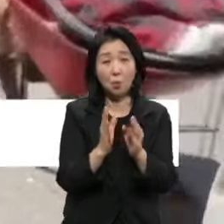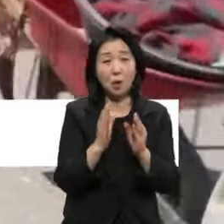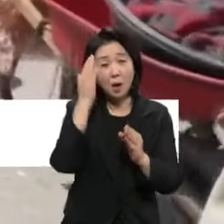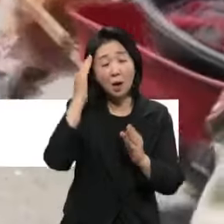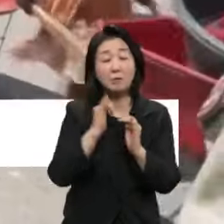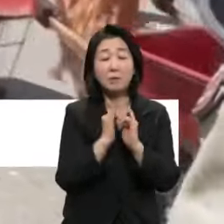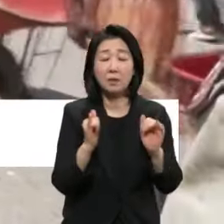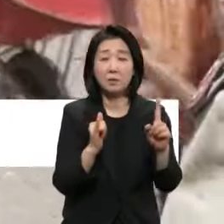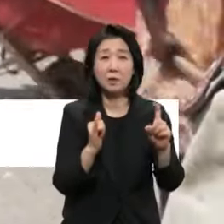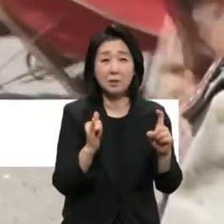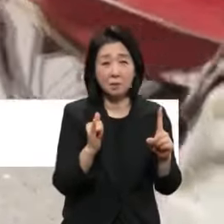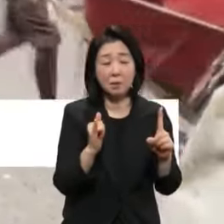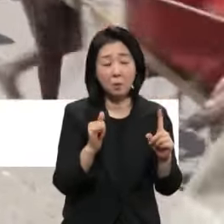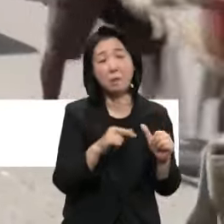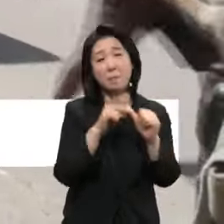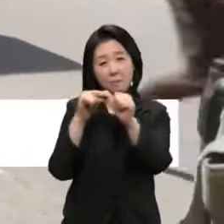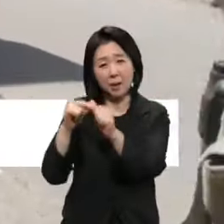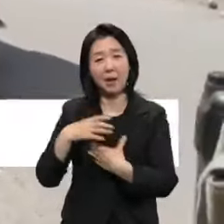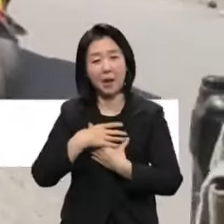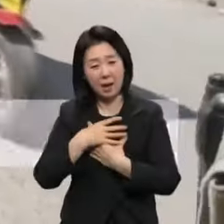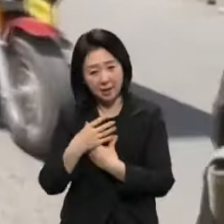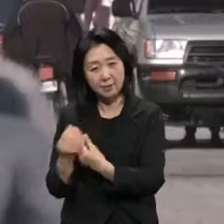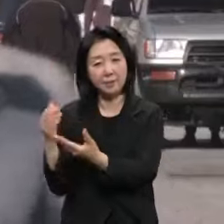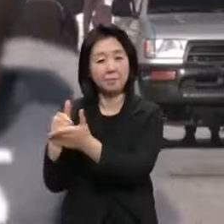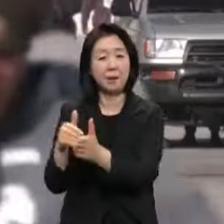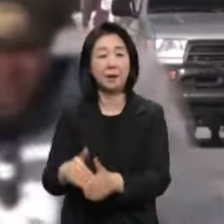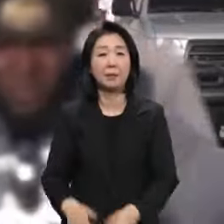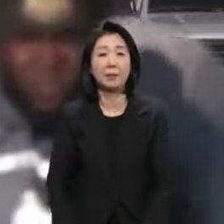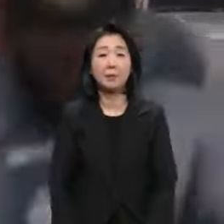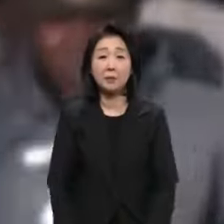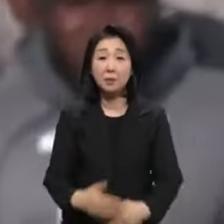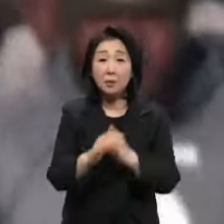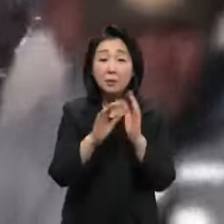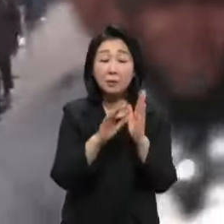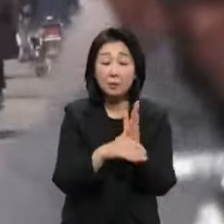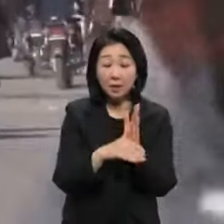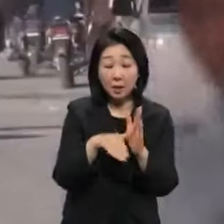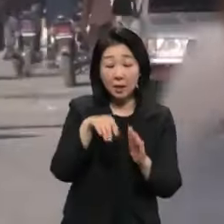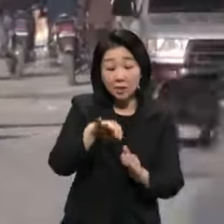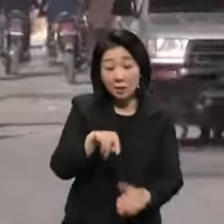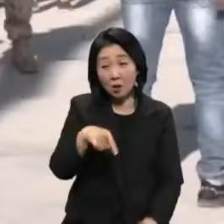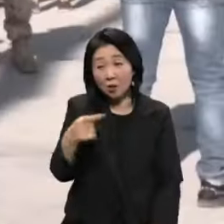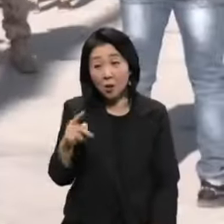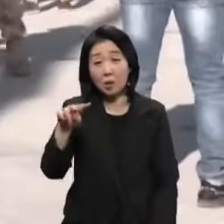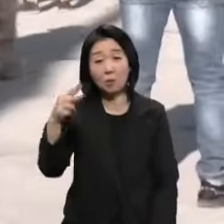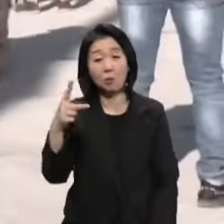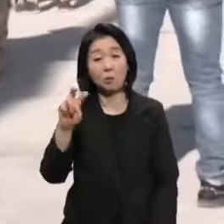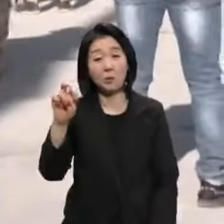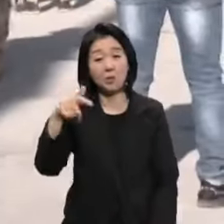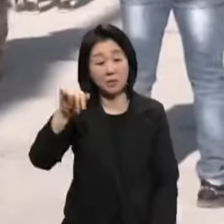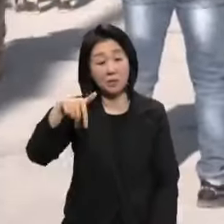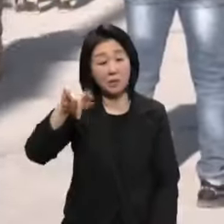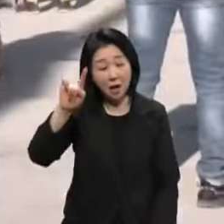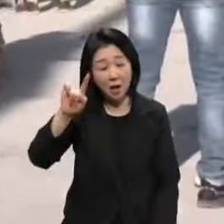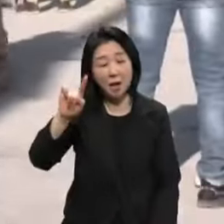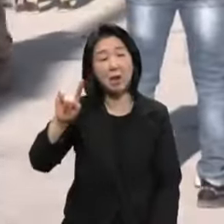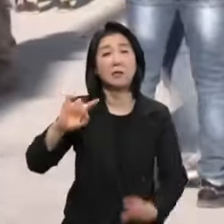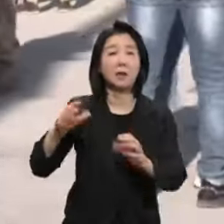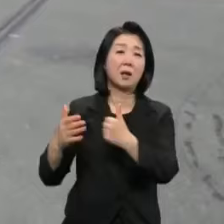도미니카 공화국으로 안전하게 철수했다고 밝혔습니다. 이 과정에서 IT 옆나라 도미니카 공화국 정부의 협조도